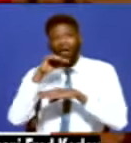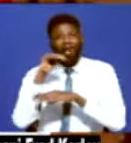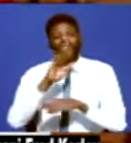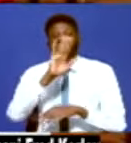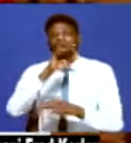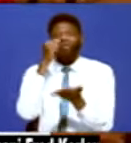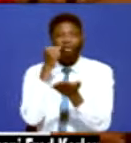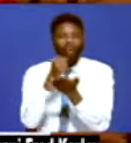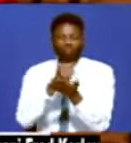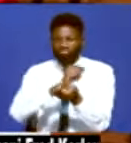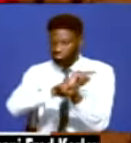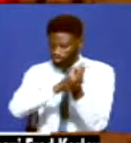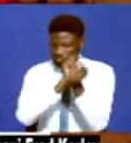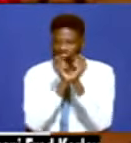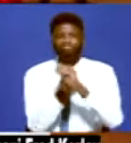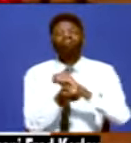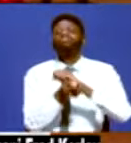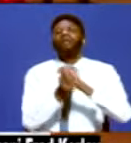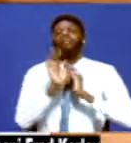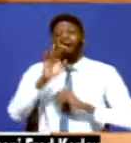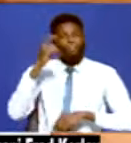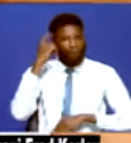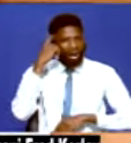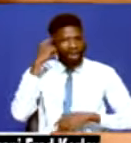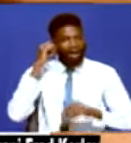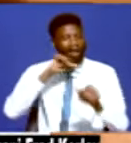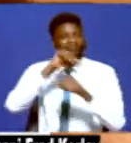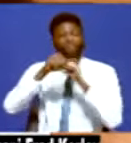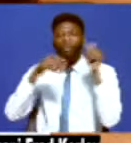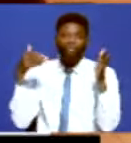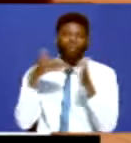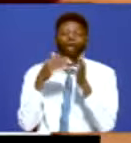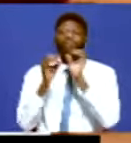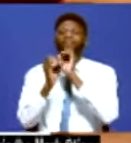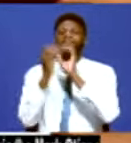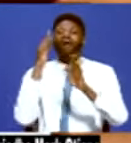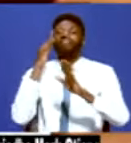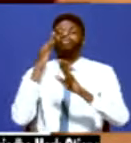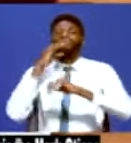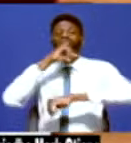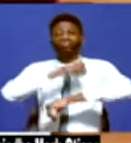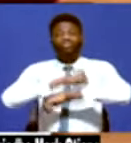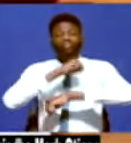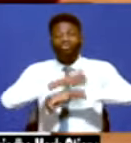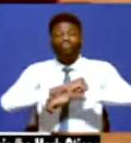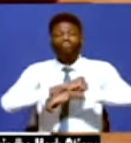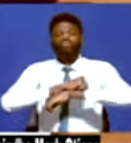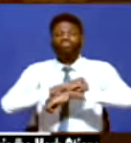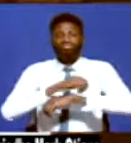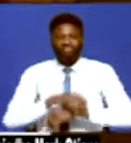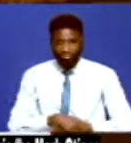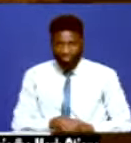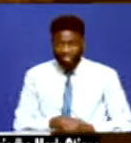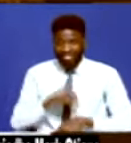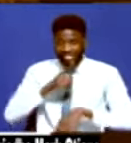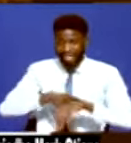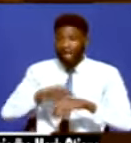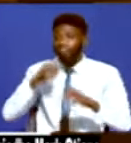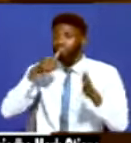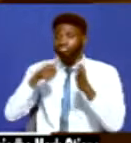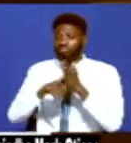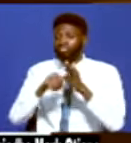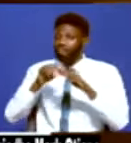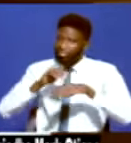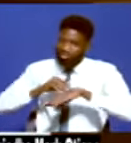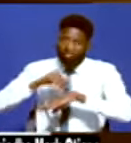ya mabasi ya shule kwa shughuli zisizo za kimasomo. Kwenye taarifa kwa vyumba vya habari, Profesa Magoha alisema Wizara ya